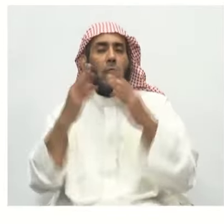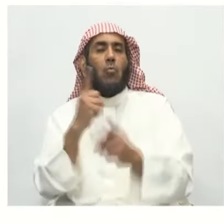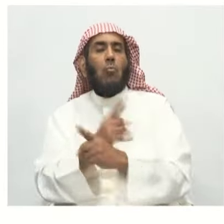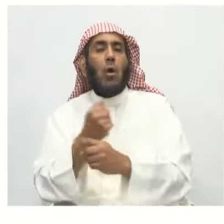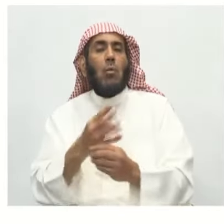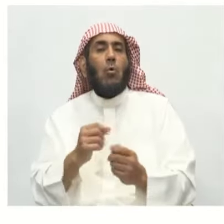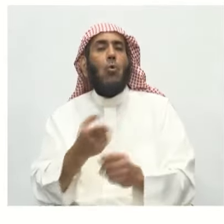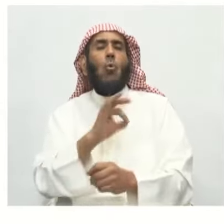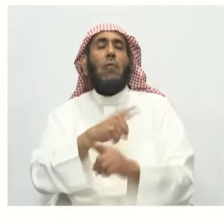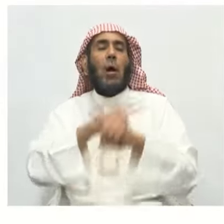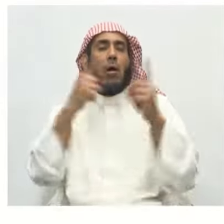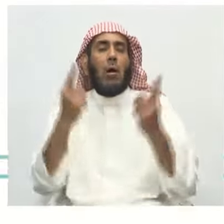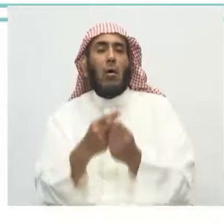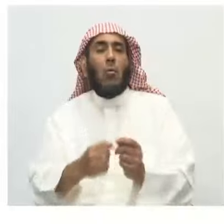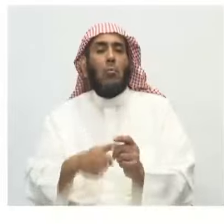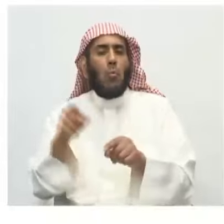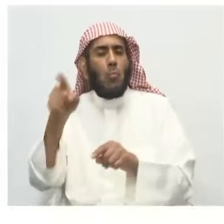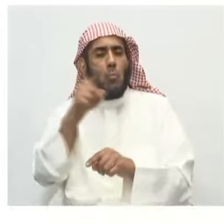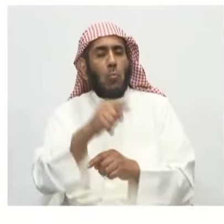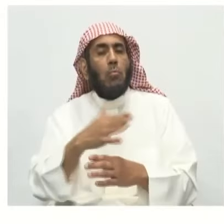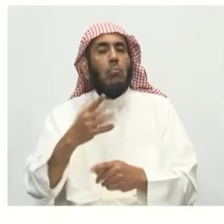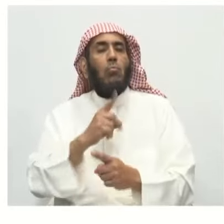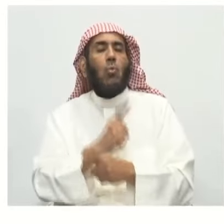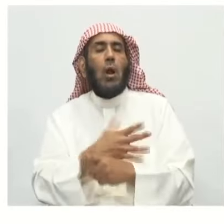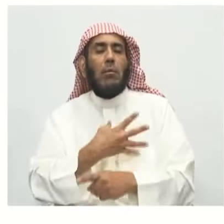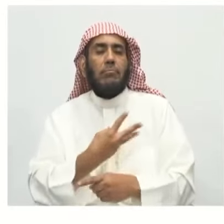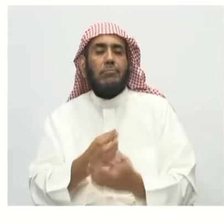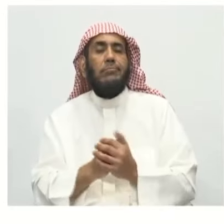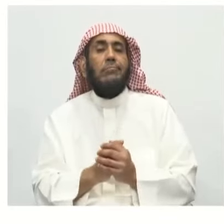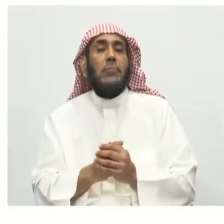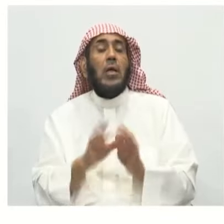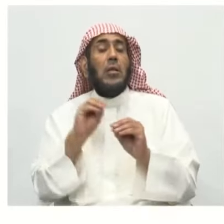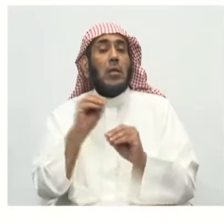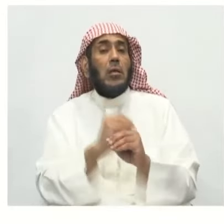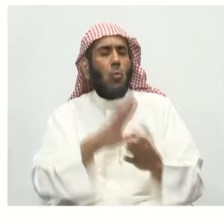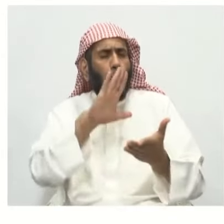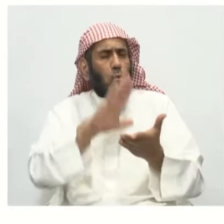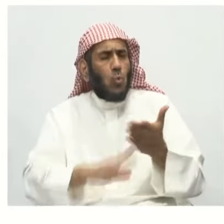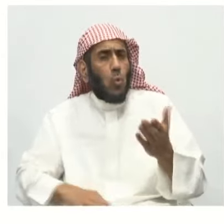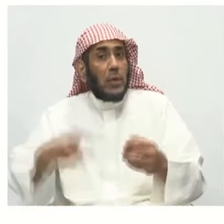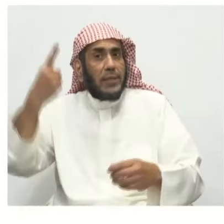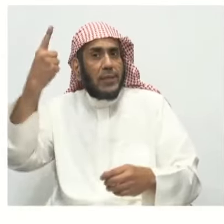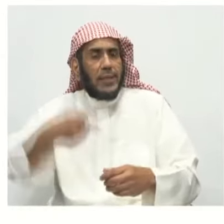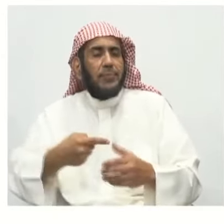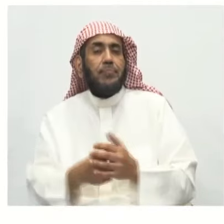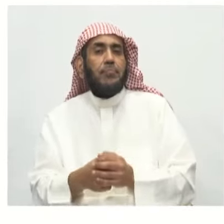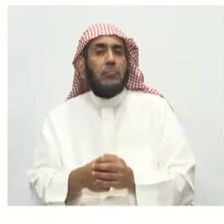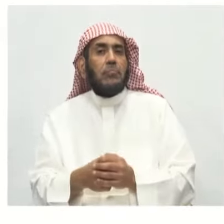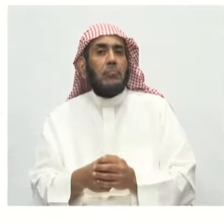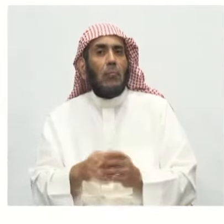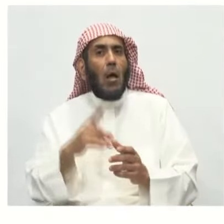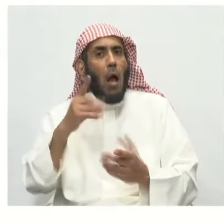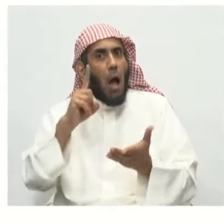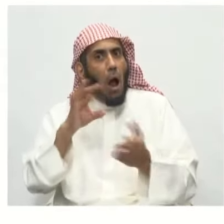ونفع الله بكم طيب ننتقل بعد ذلك لنتحدث عن خطوره السحر لا شك يا